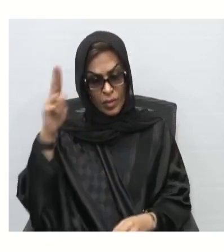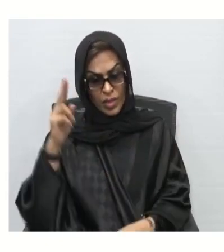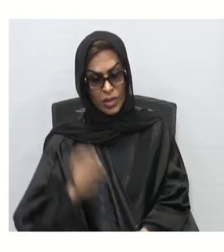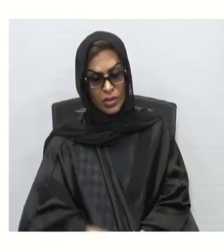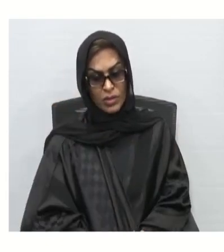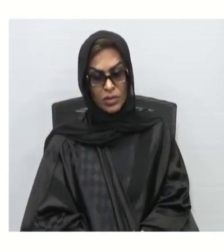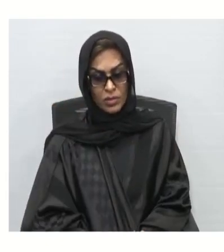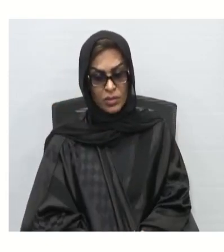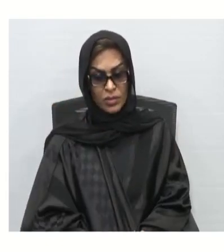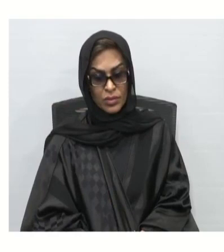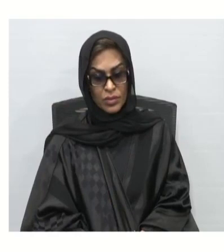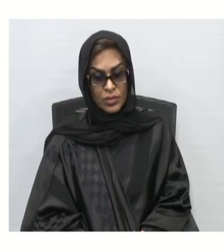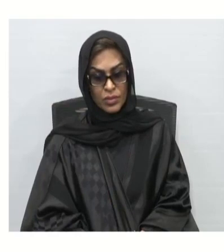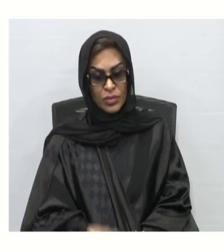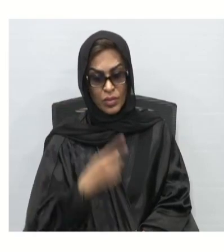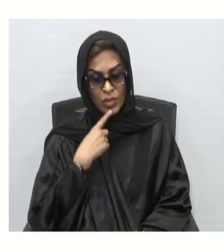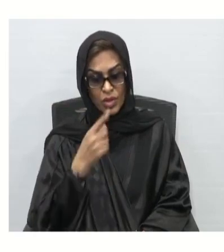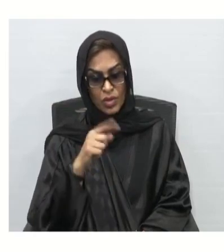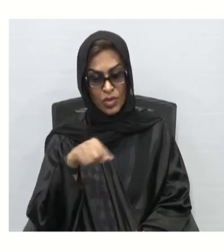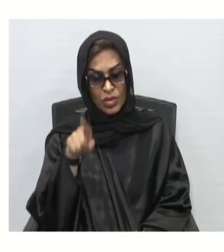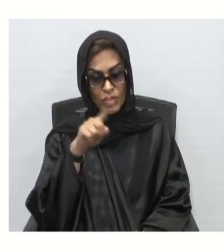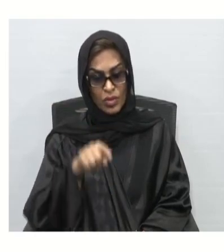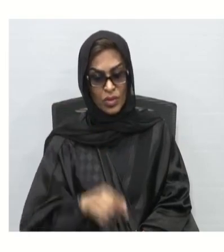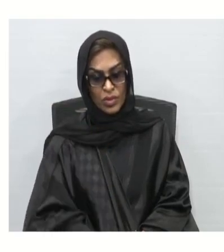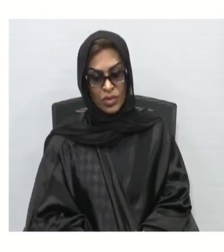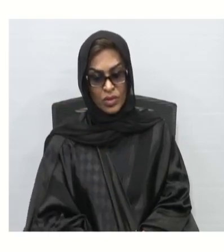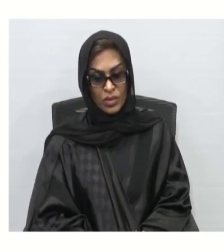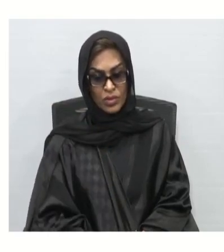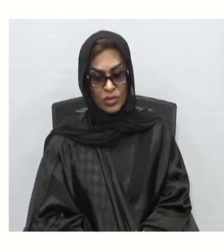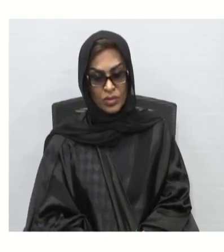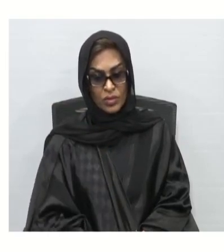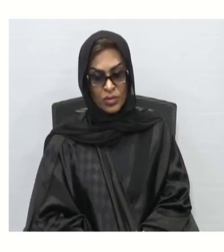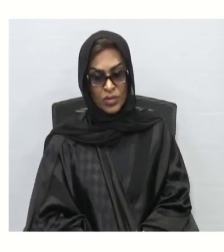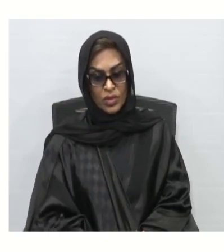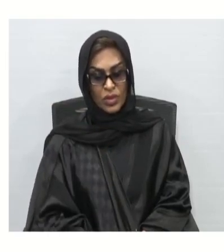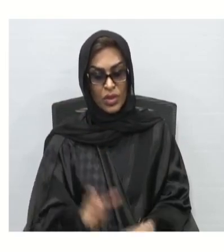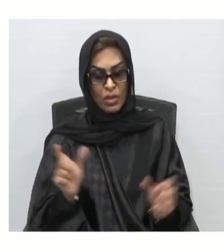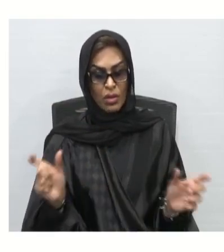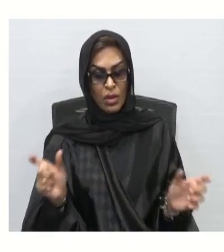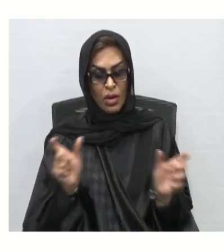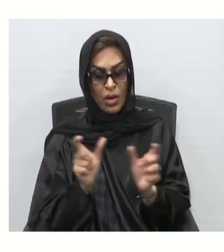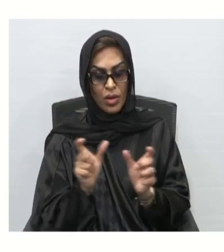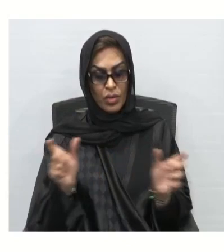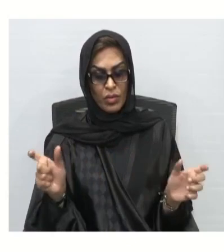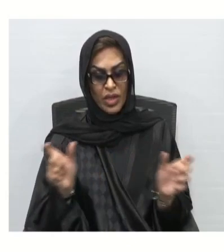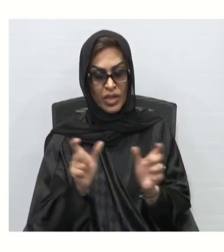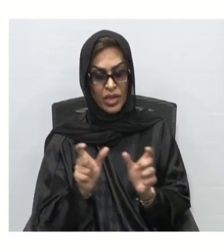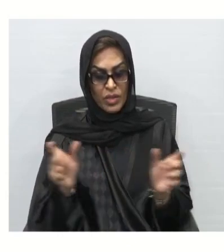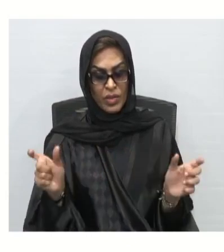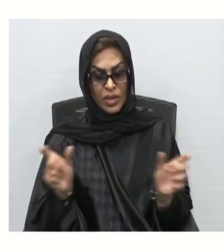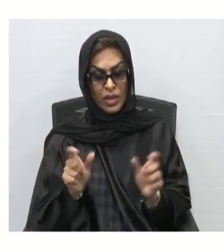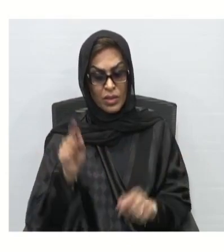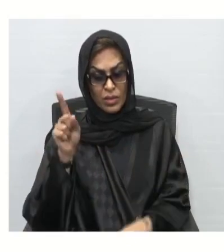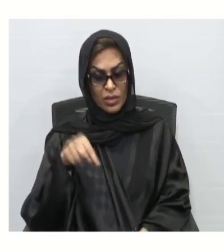في المملكه الان السؤال لديك في نشاط رقم واحد من وجهه نظرك قارن بين